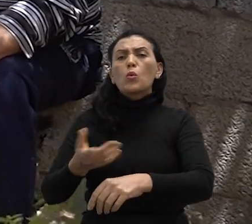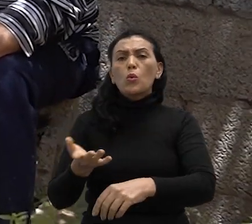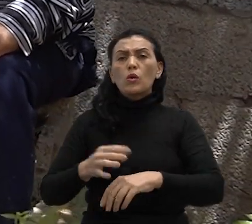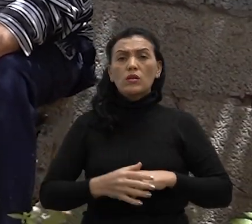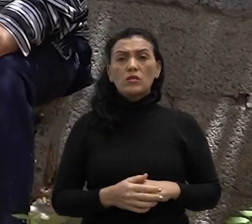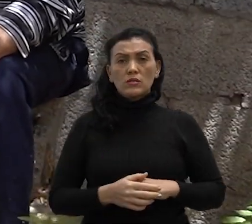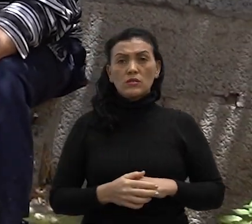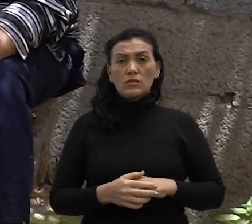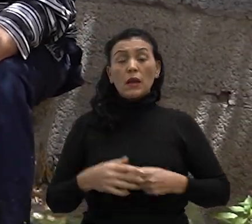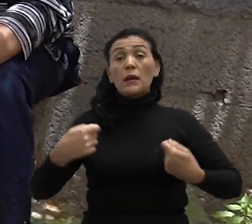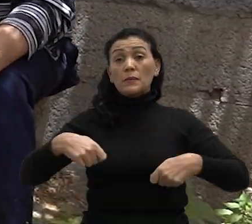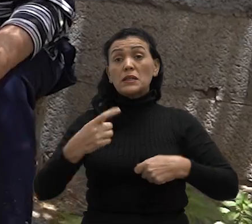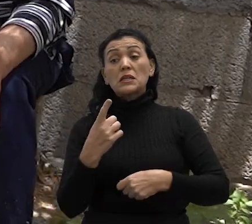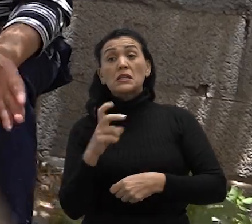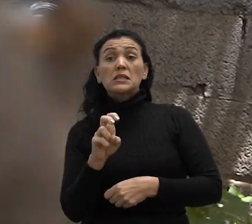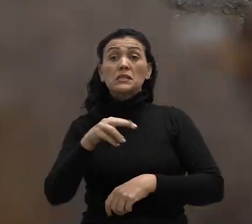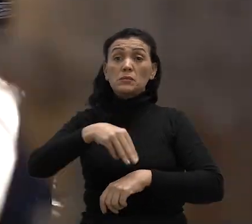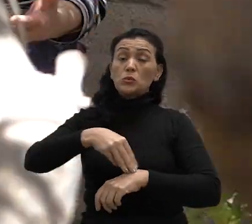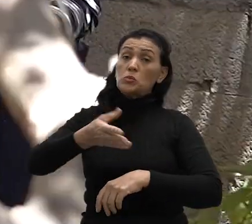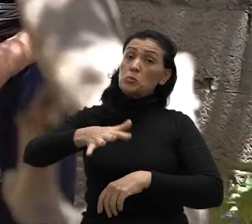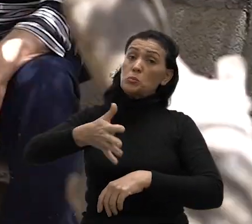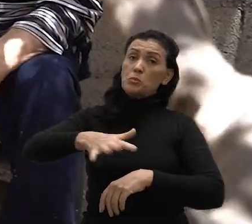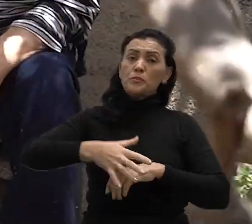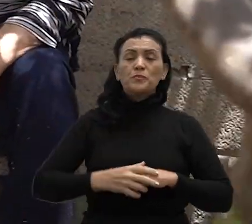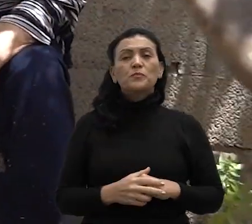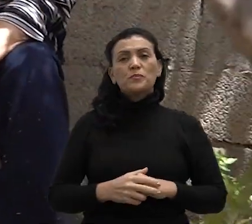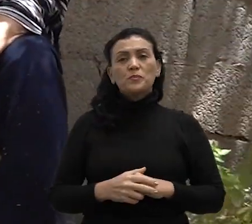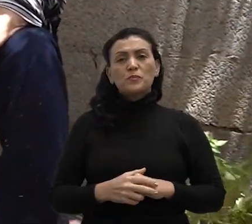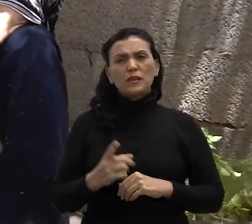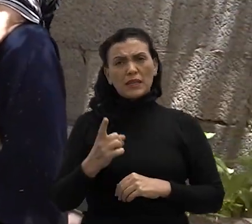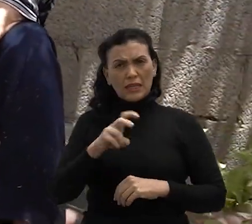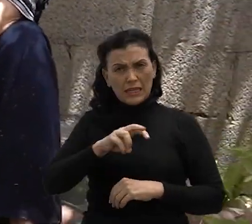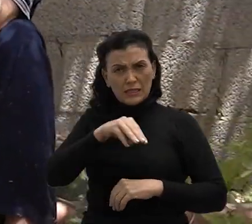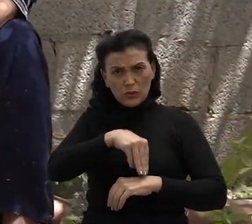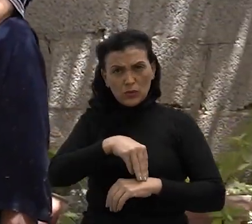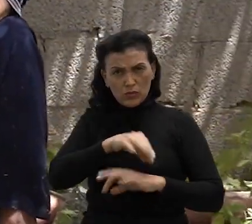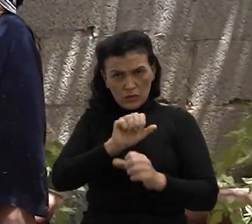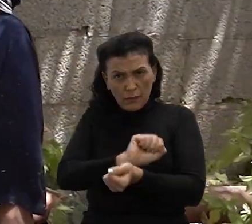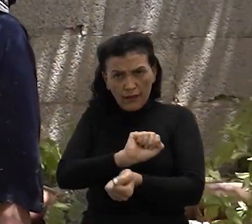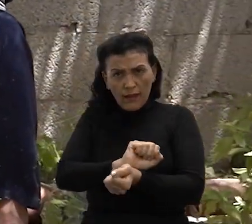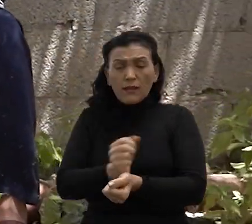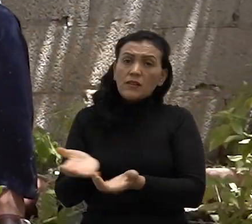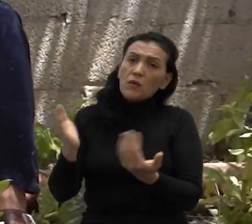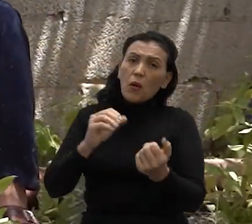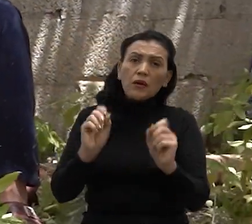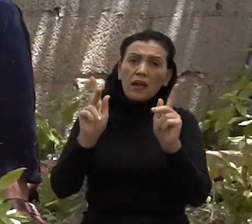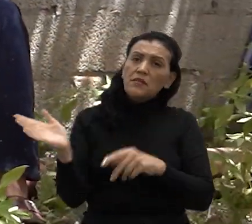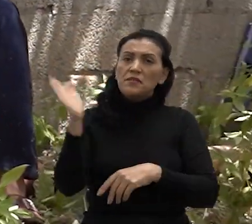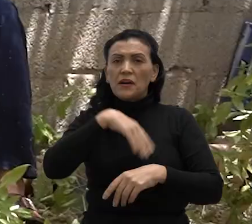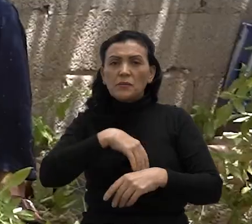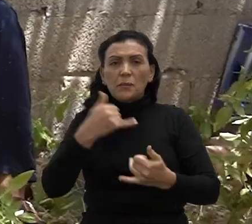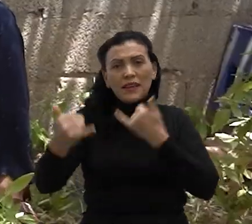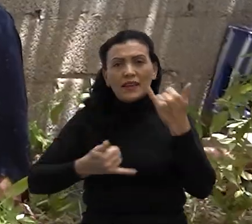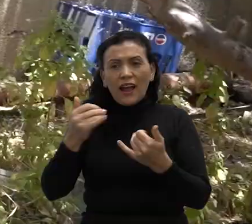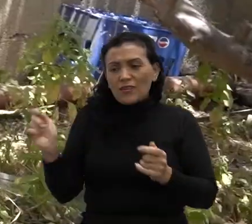بدك تضلها شغالة المية؟ بدها شغالة، بدها هي كمان ربع ساعة. ربع ساعة خلص، واحنا بنلعب تنس وبنجايلها. يلا يا